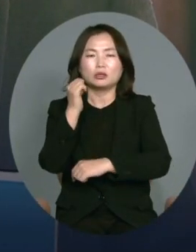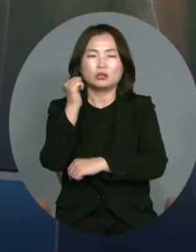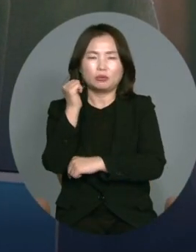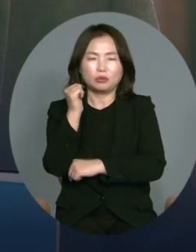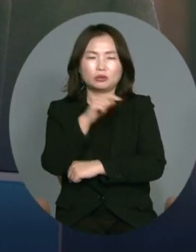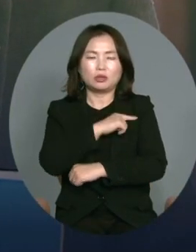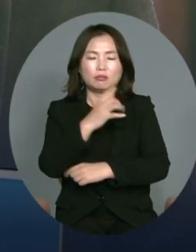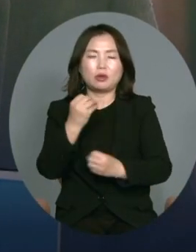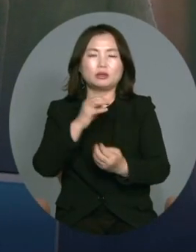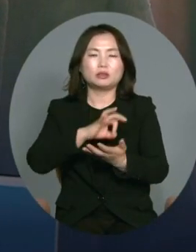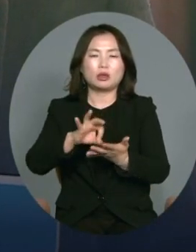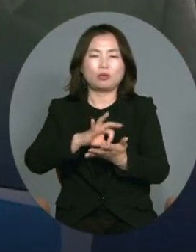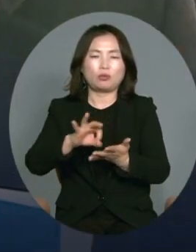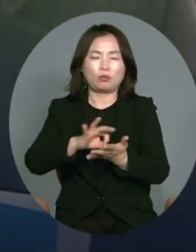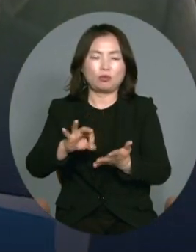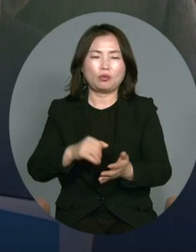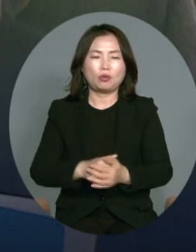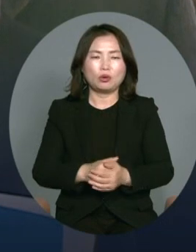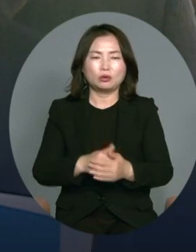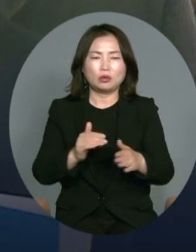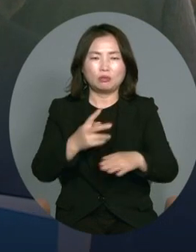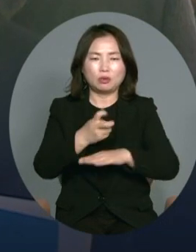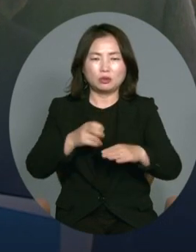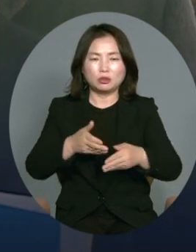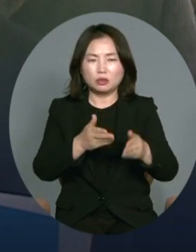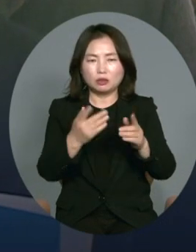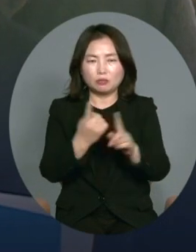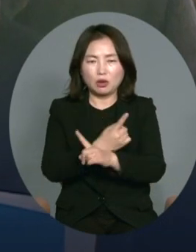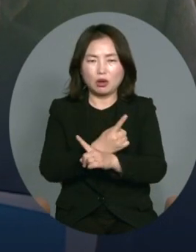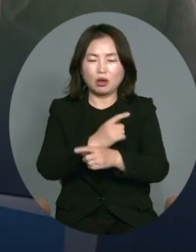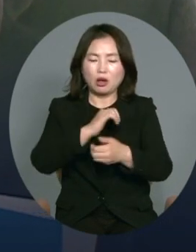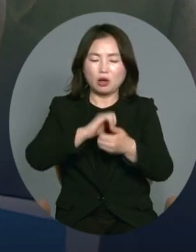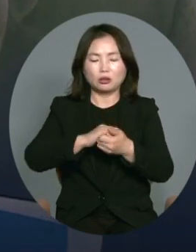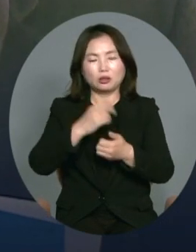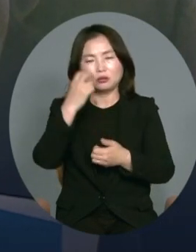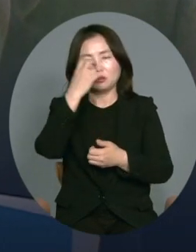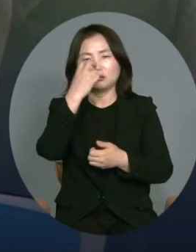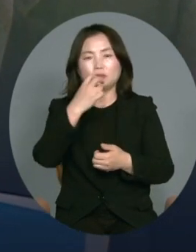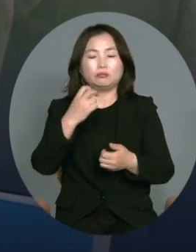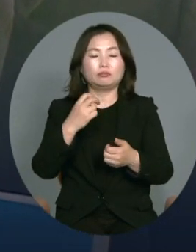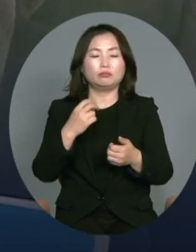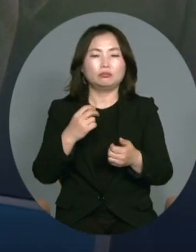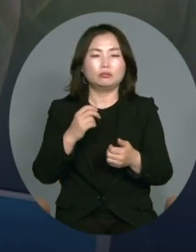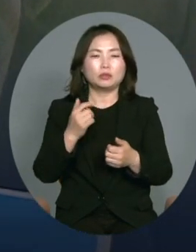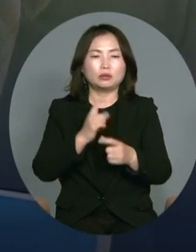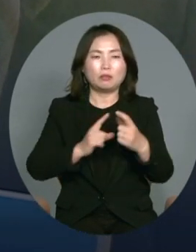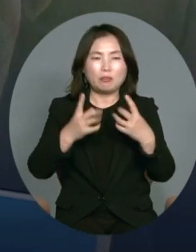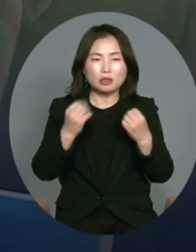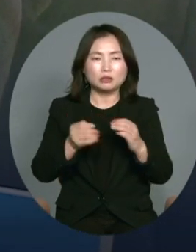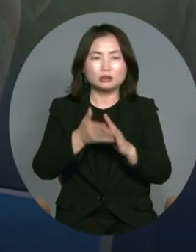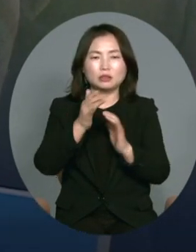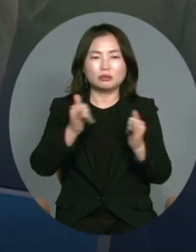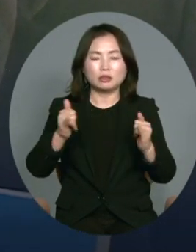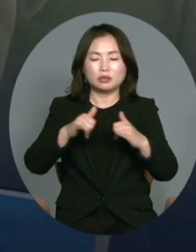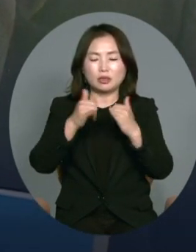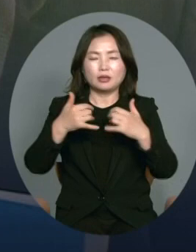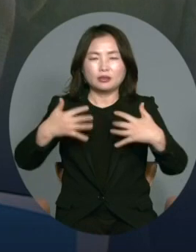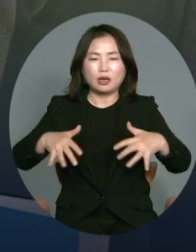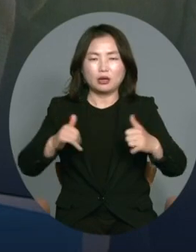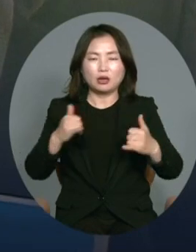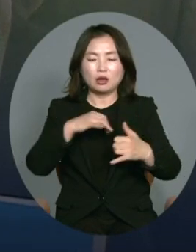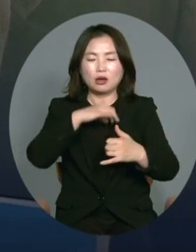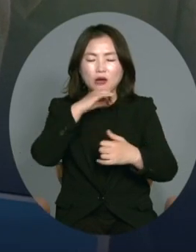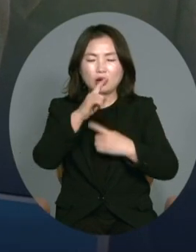어르신들의 기본적인 이동권입니다. 이번에 버스 노선 개편의 한계를 점검하면서 더 많은 시민들, 사회적 약자들의